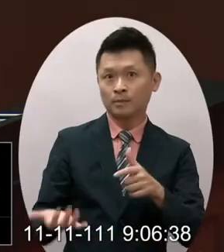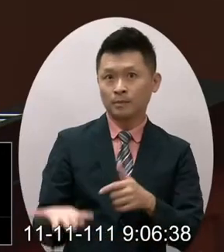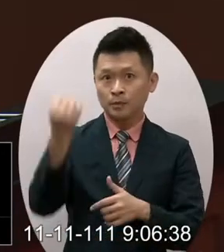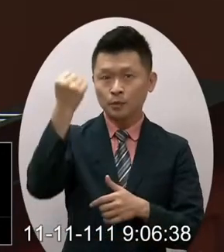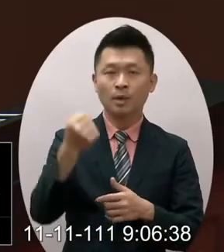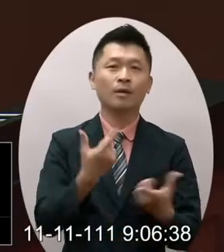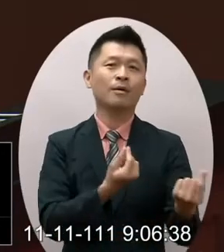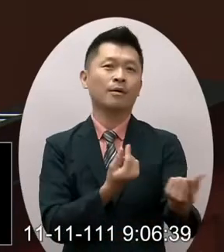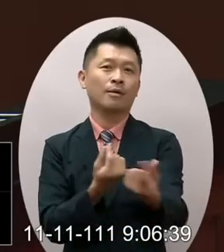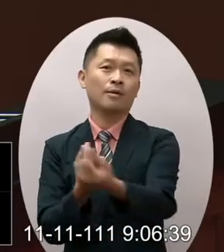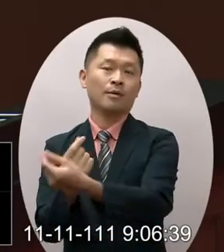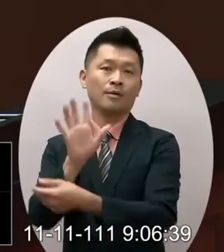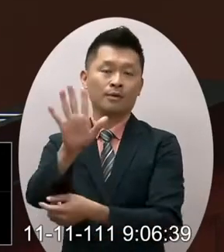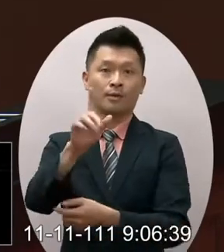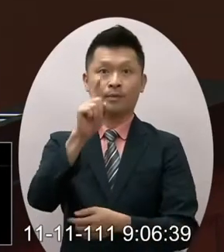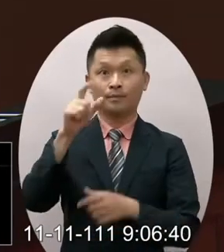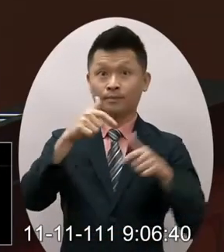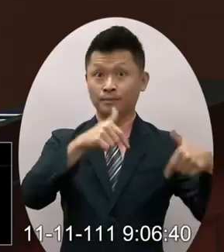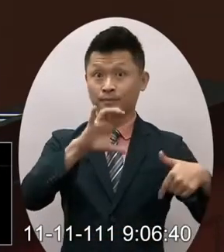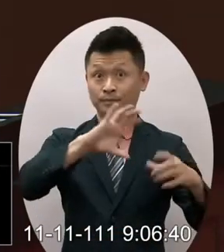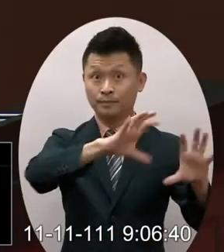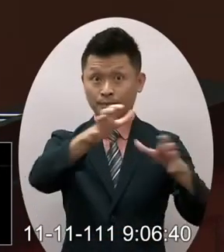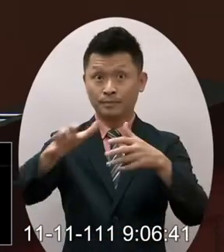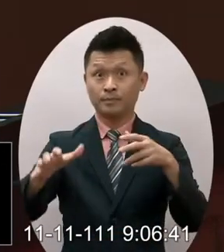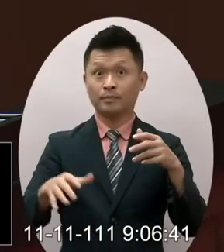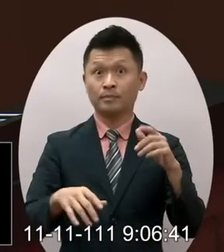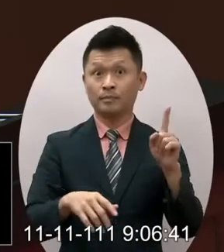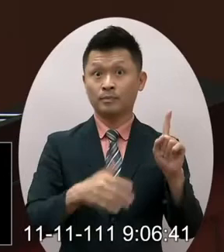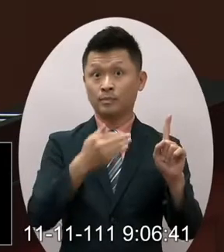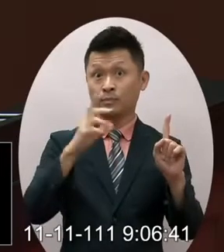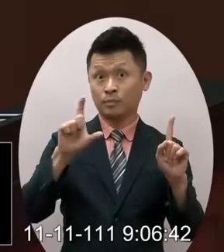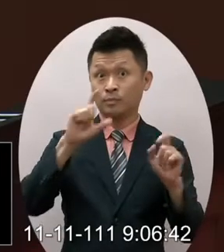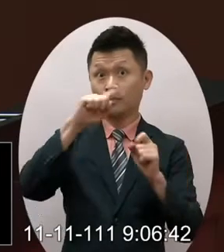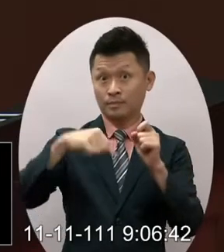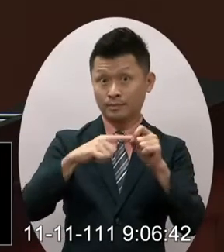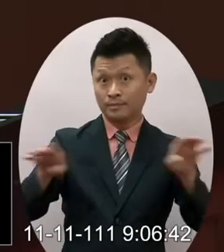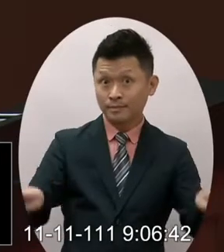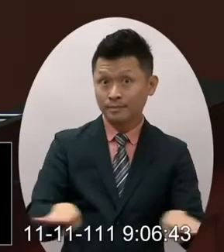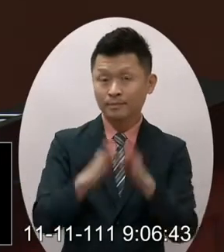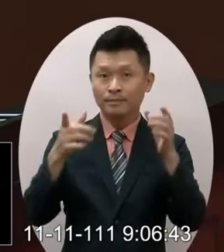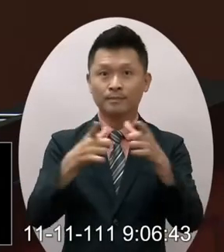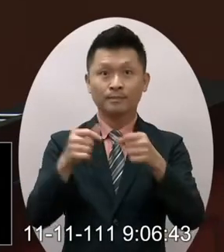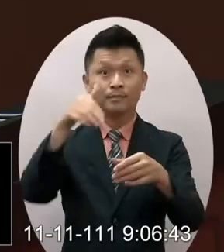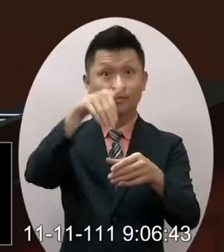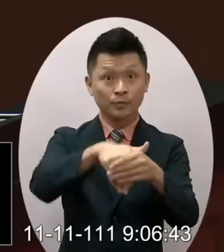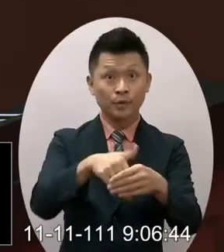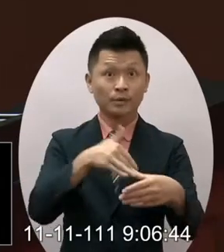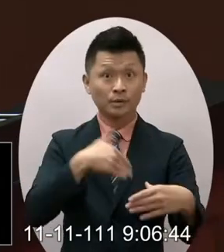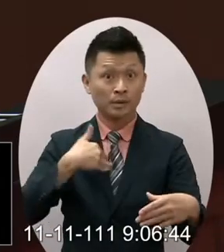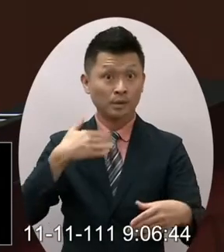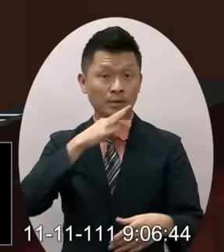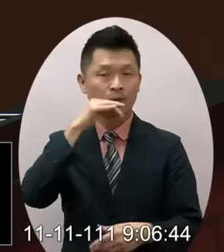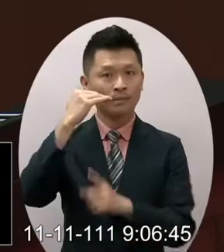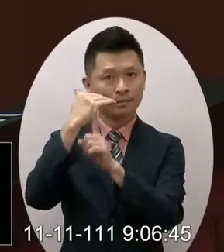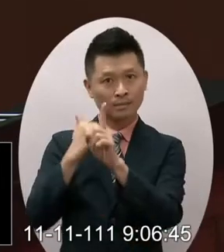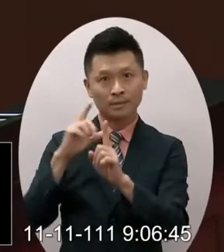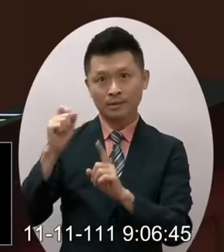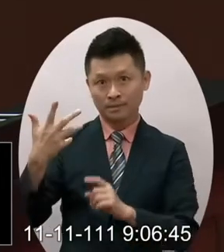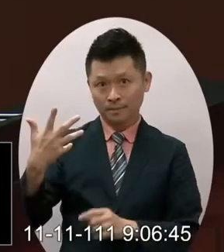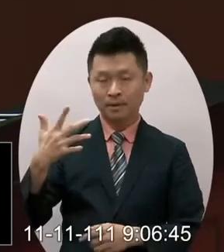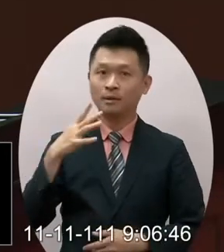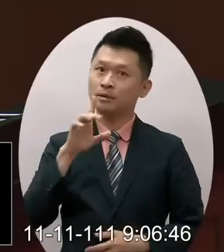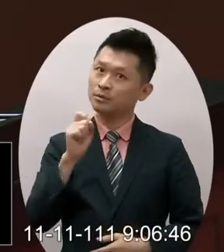界的趋势。西方各国自60年代开始，就开始将投票年龄降到18岁，或甚至